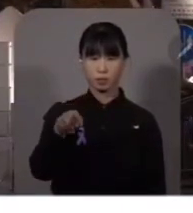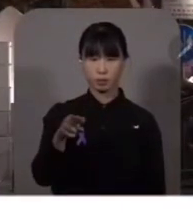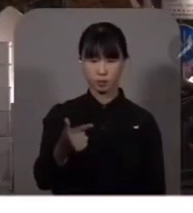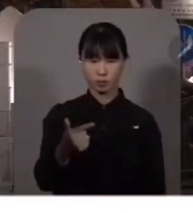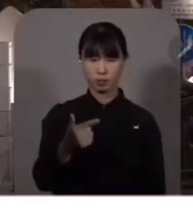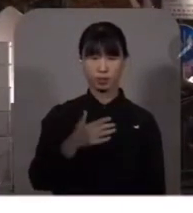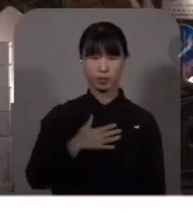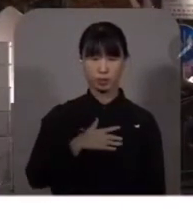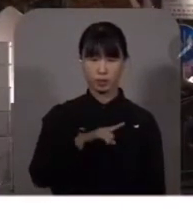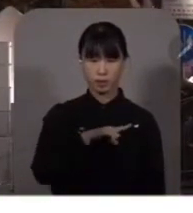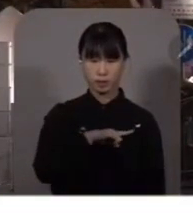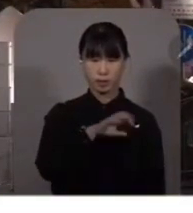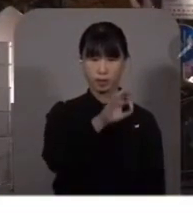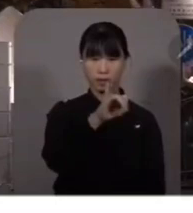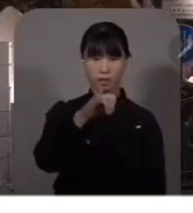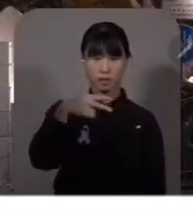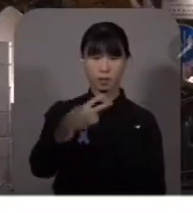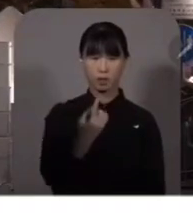내 이름은